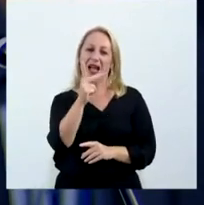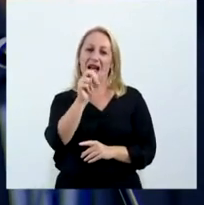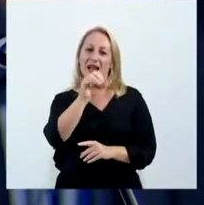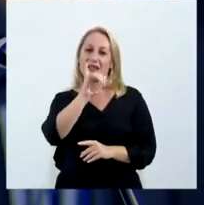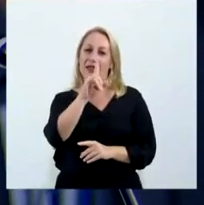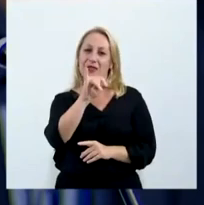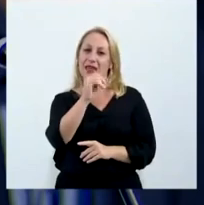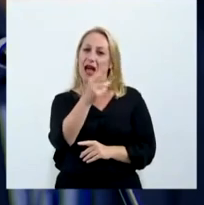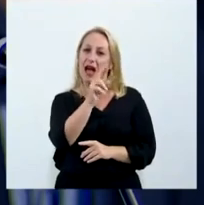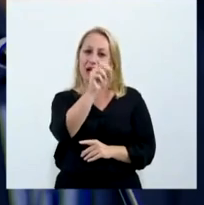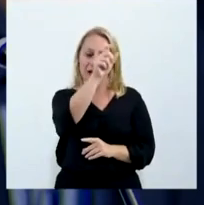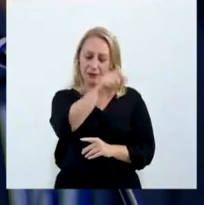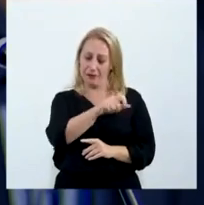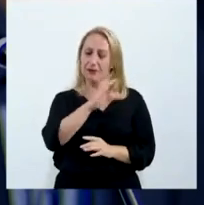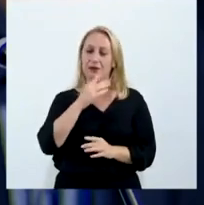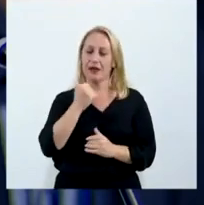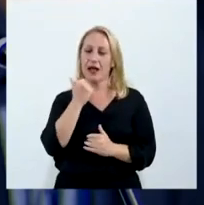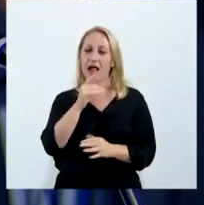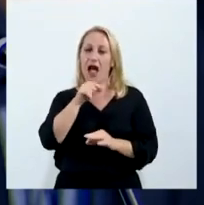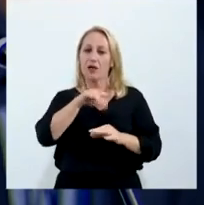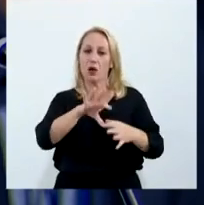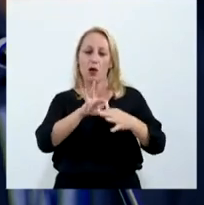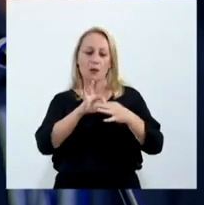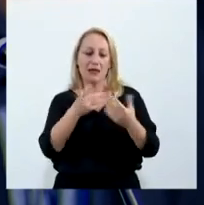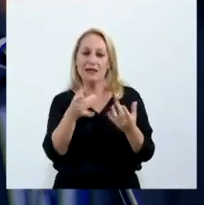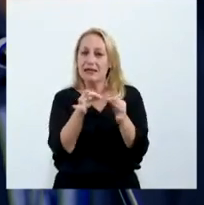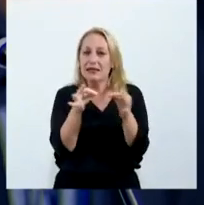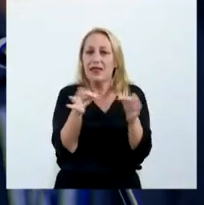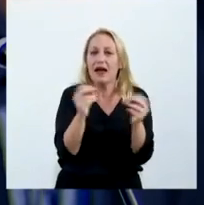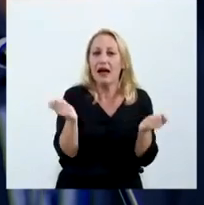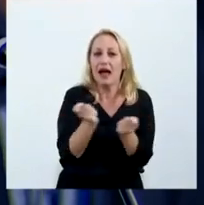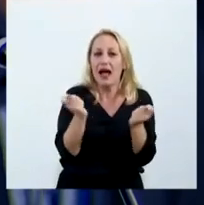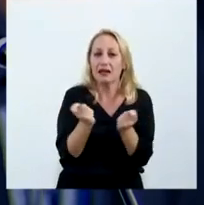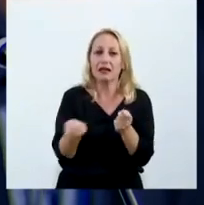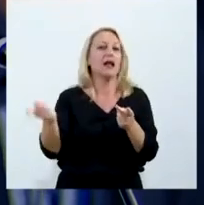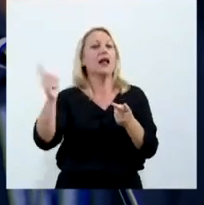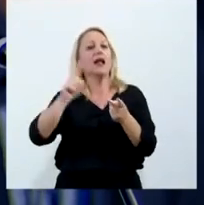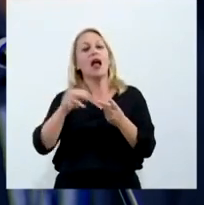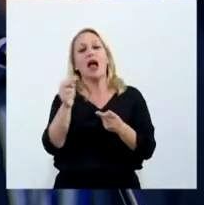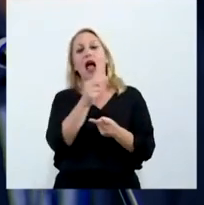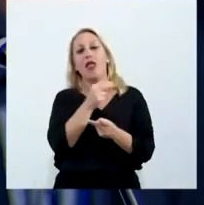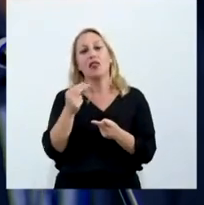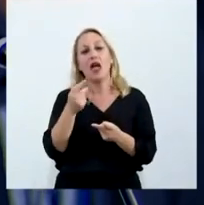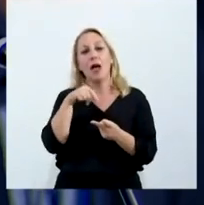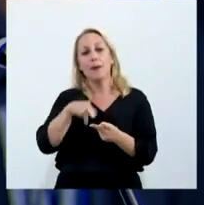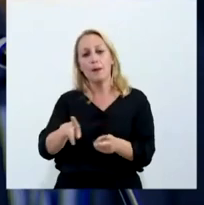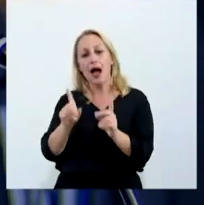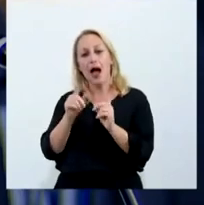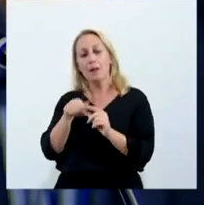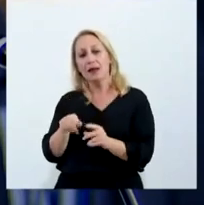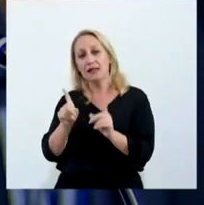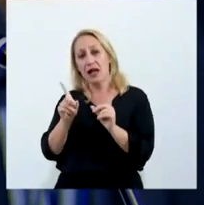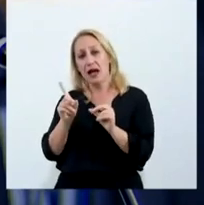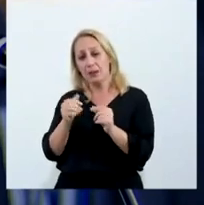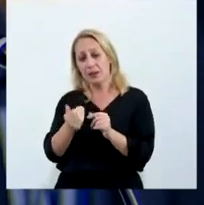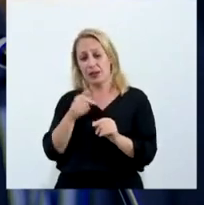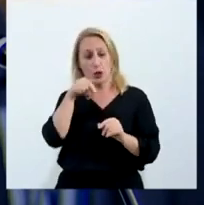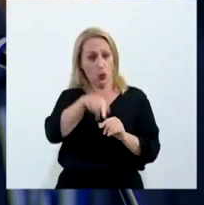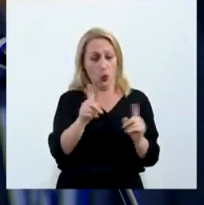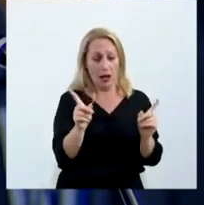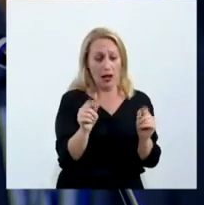να πάρετε. Επιπλέον, ένα ακόμη σκέλος, γιατί δεν προχωρήσετε σε μία ρύθμιση αντίστοιχη των εθνικών εκλογών, έτσι ώστε